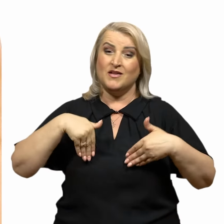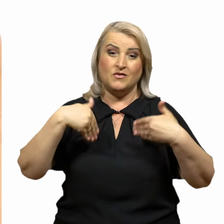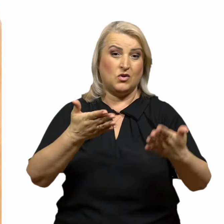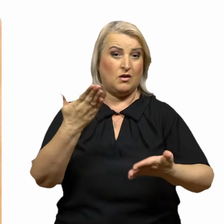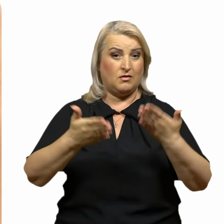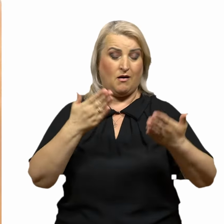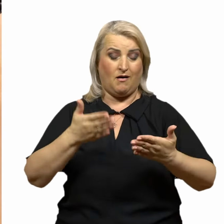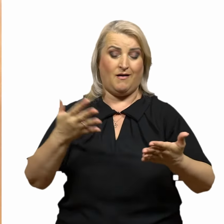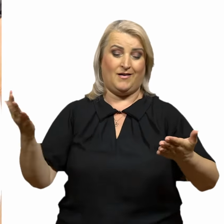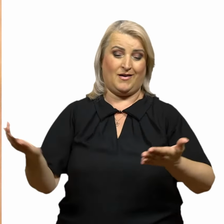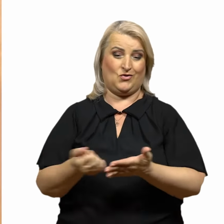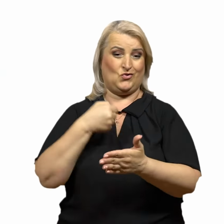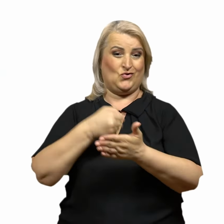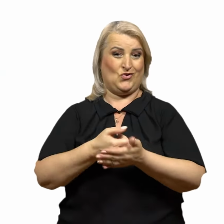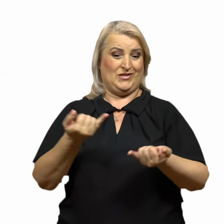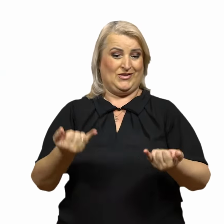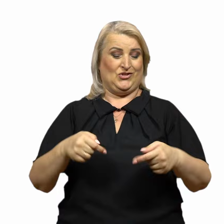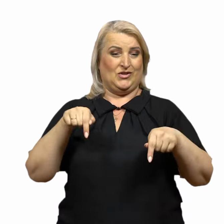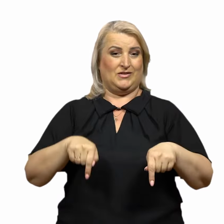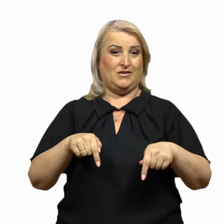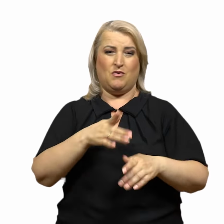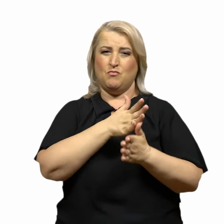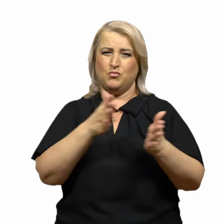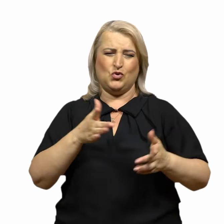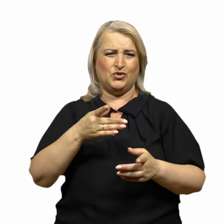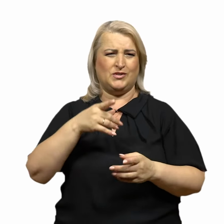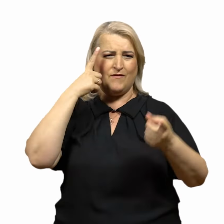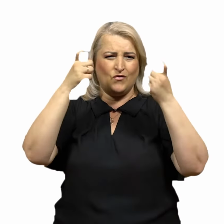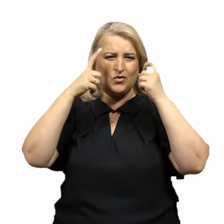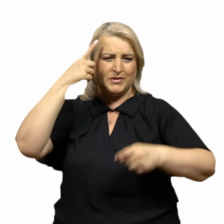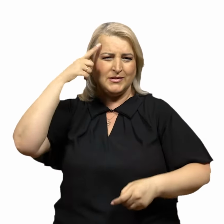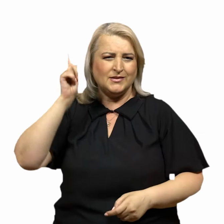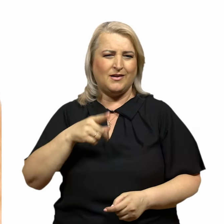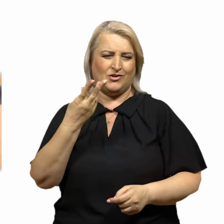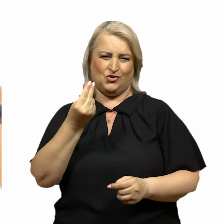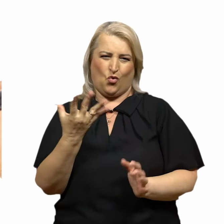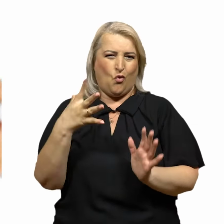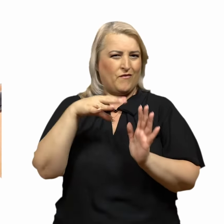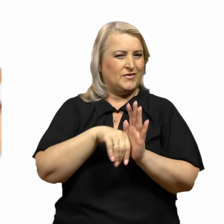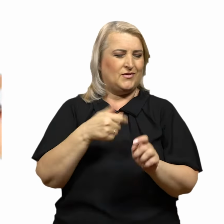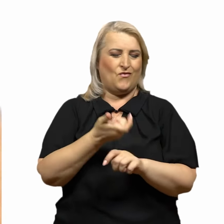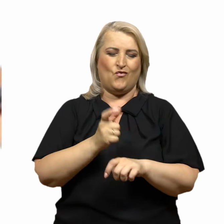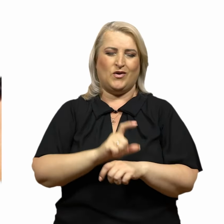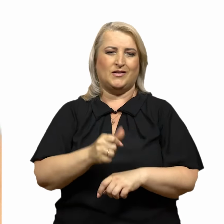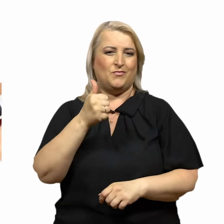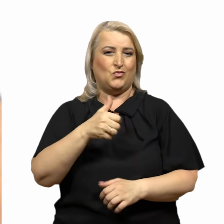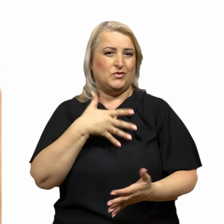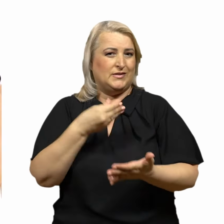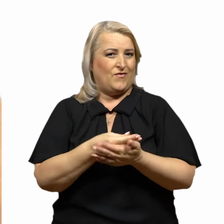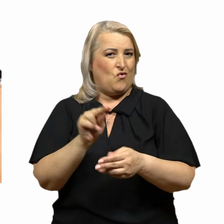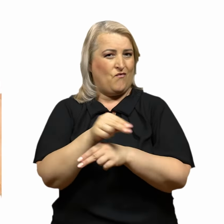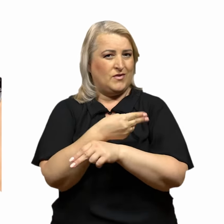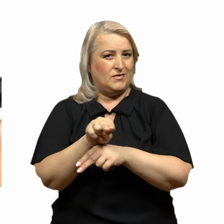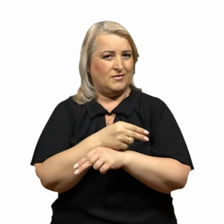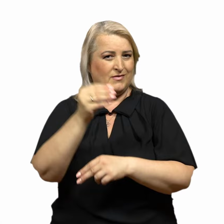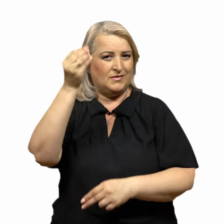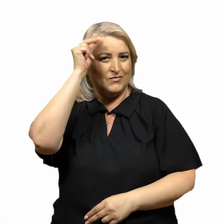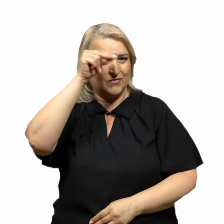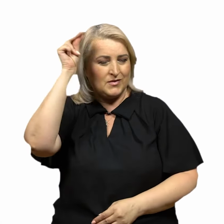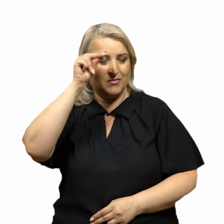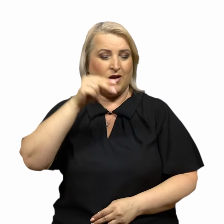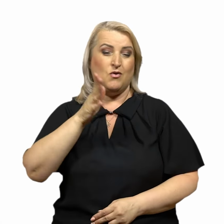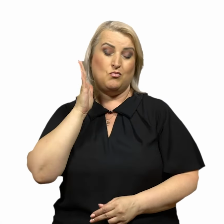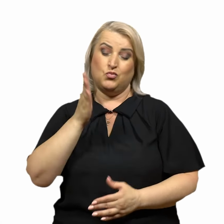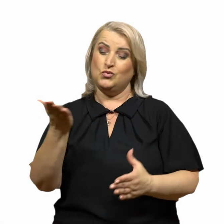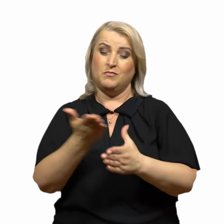dacă ai ajuns până aici. Ești mai documentat și ai făcut o investiție foarte bună în educația ta. Te va ajuta cu siguranță în